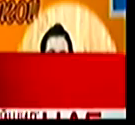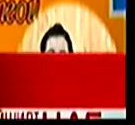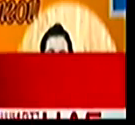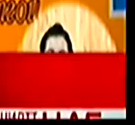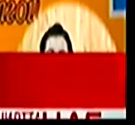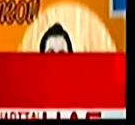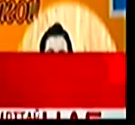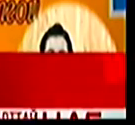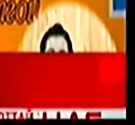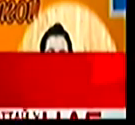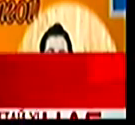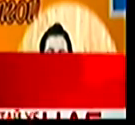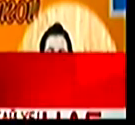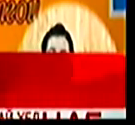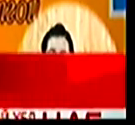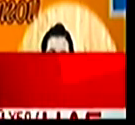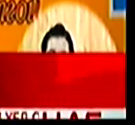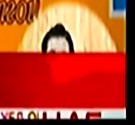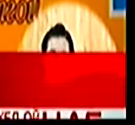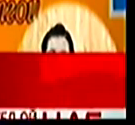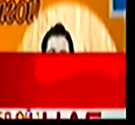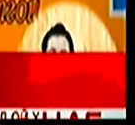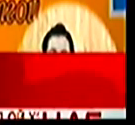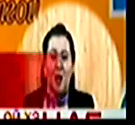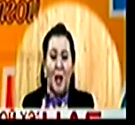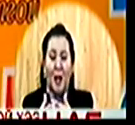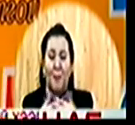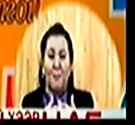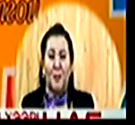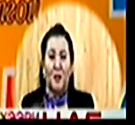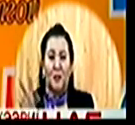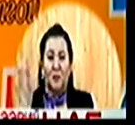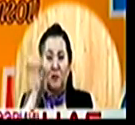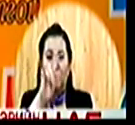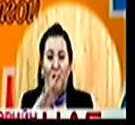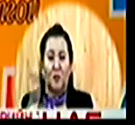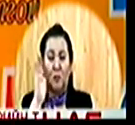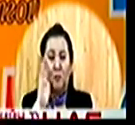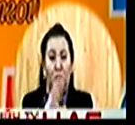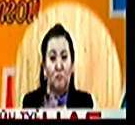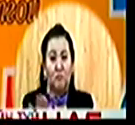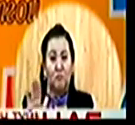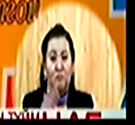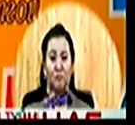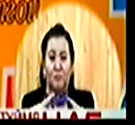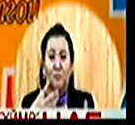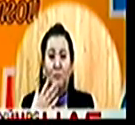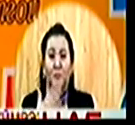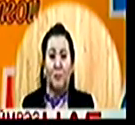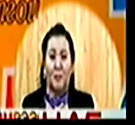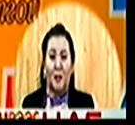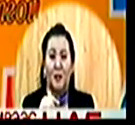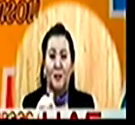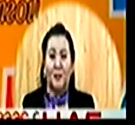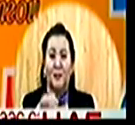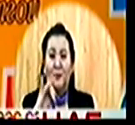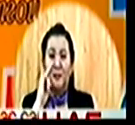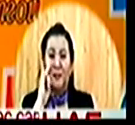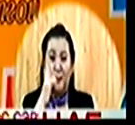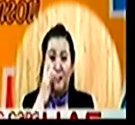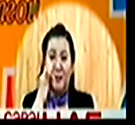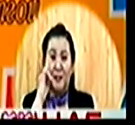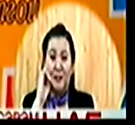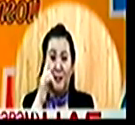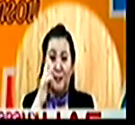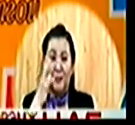буюу 1 тэрбум Америк долларын борлуулалтын орлоготой ажилласан. За 1 их найд 80 тэрбум төгрөний цэвэр